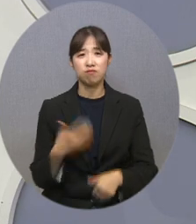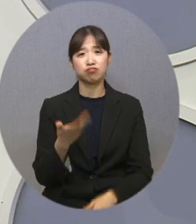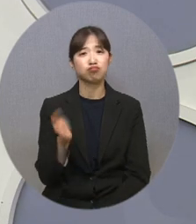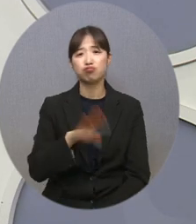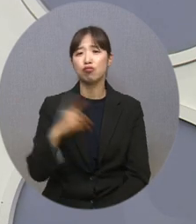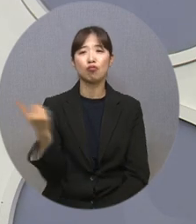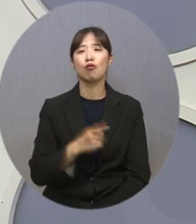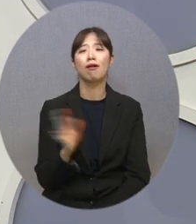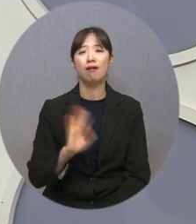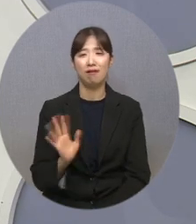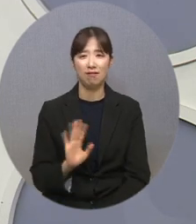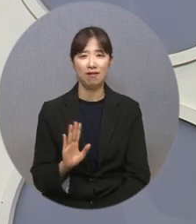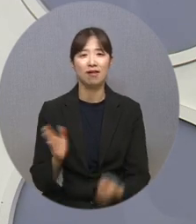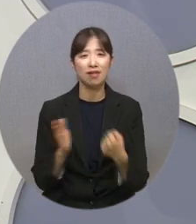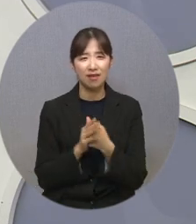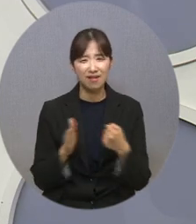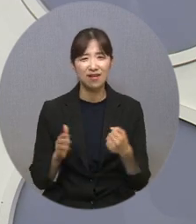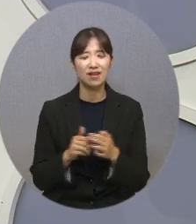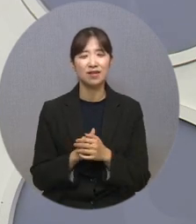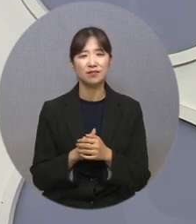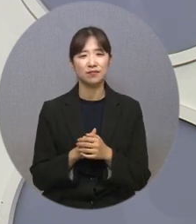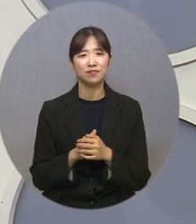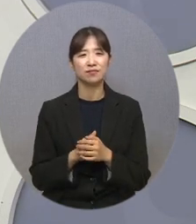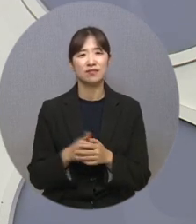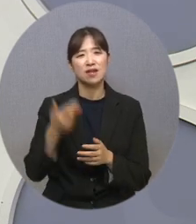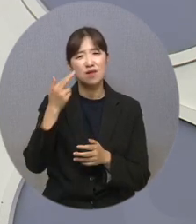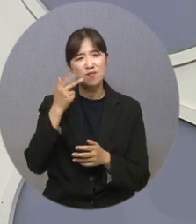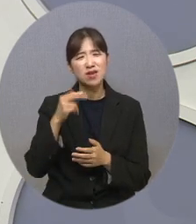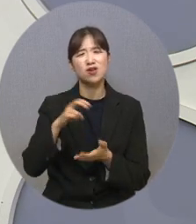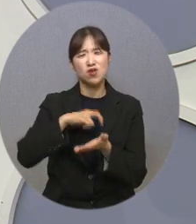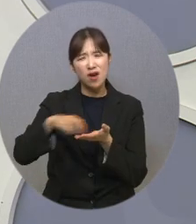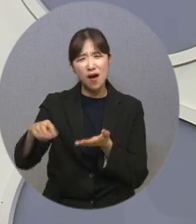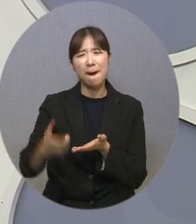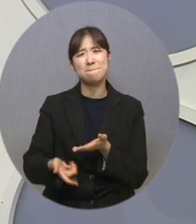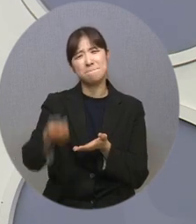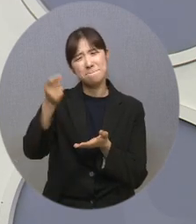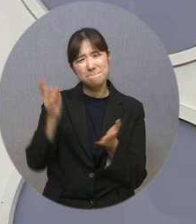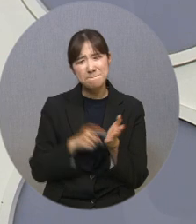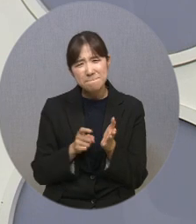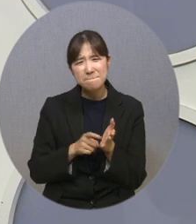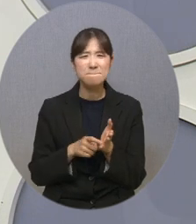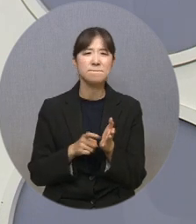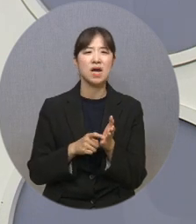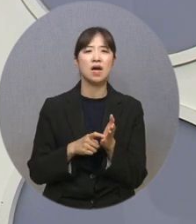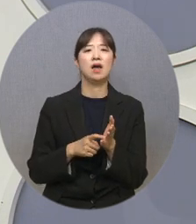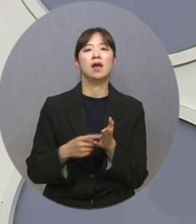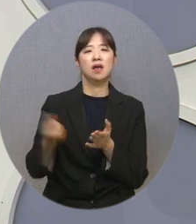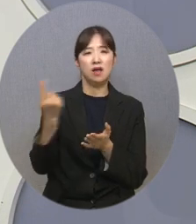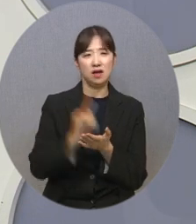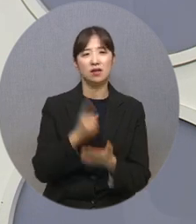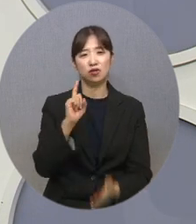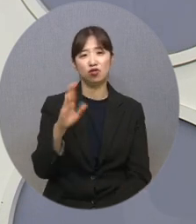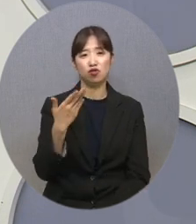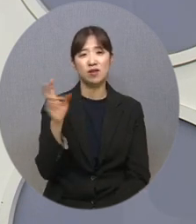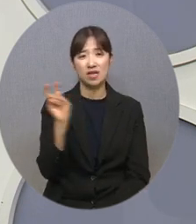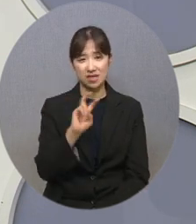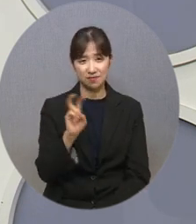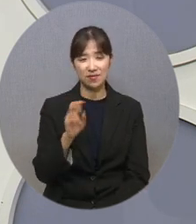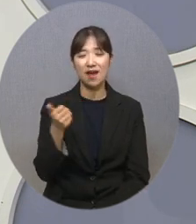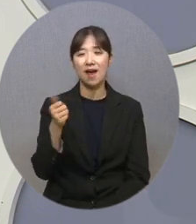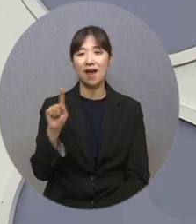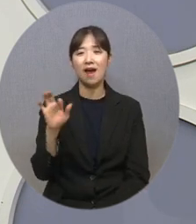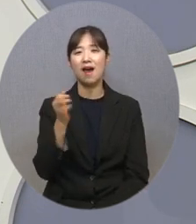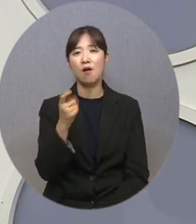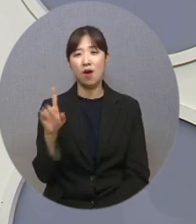안 오시거든요. 그래서 뭐 미국에다 연락이 빨리 오시라고. 그래서 1920년에